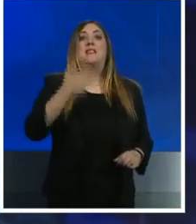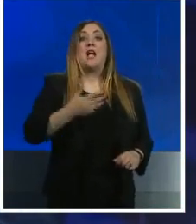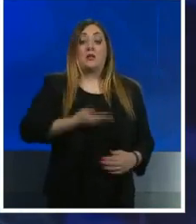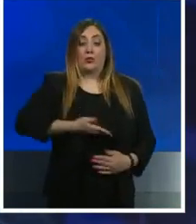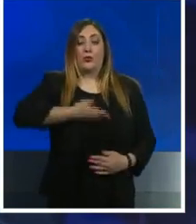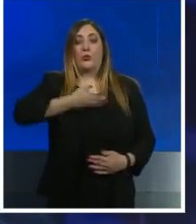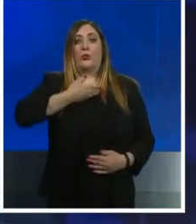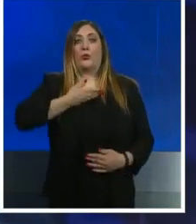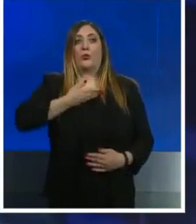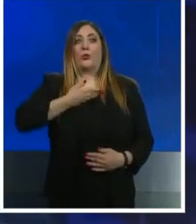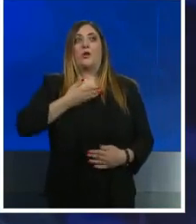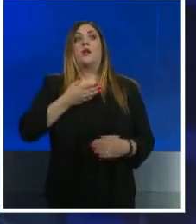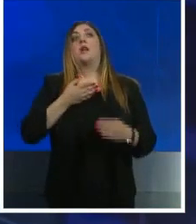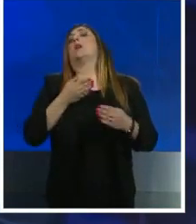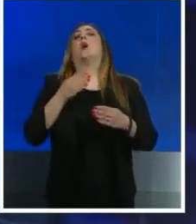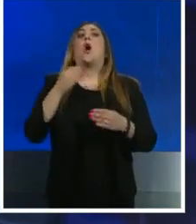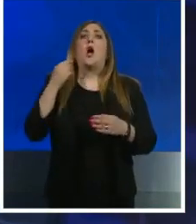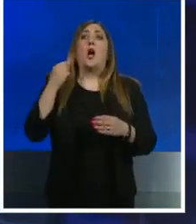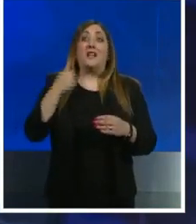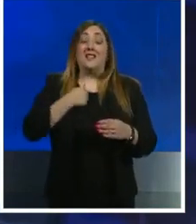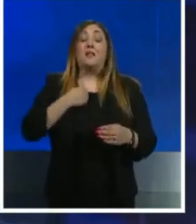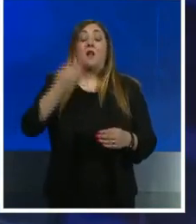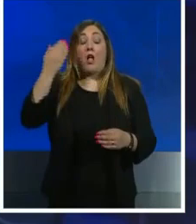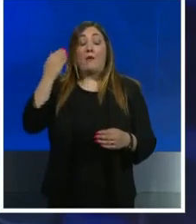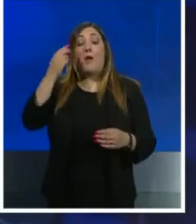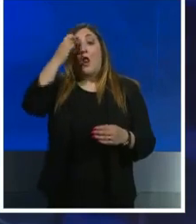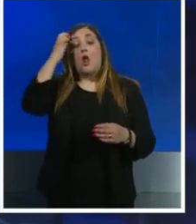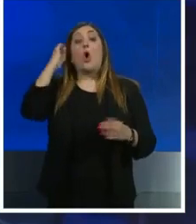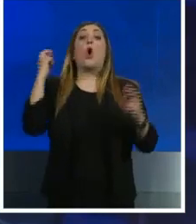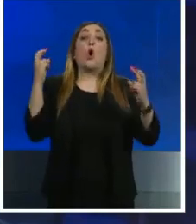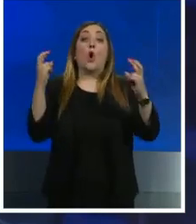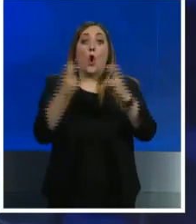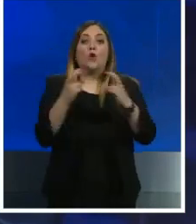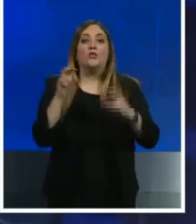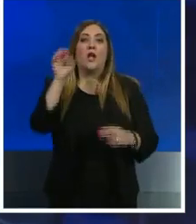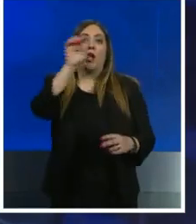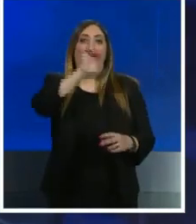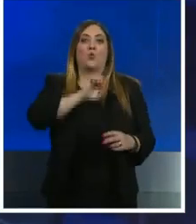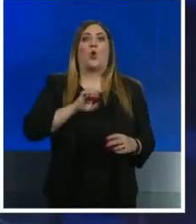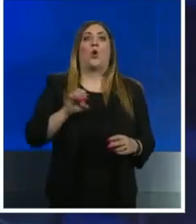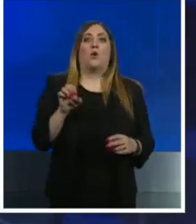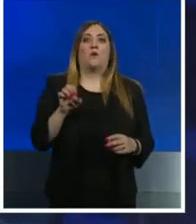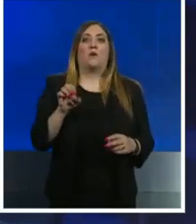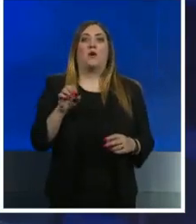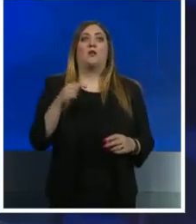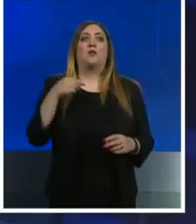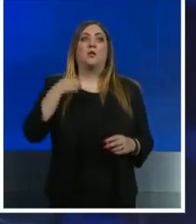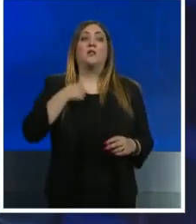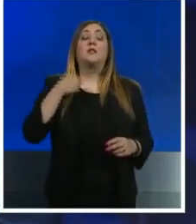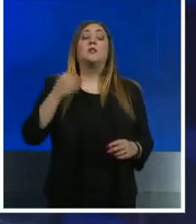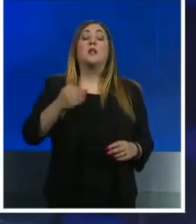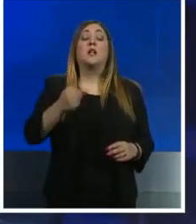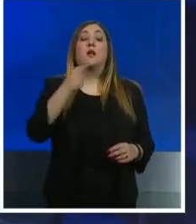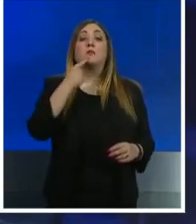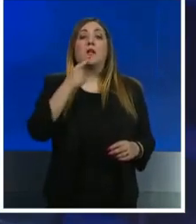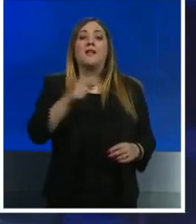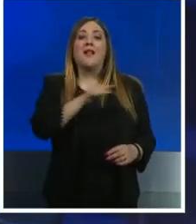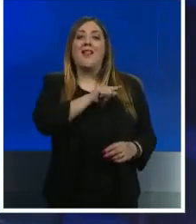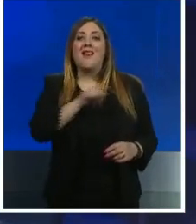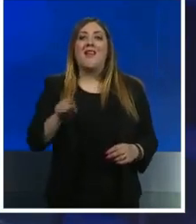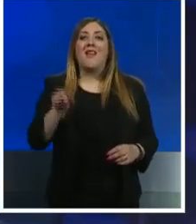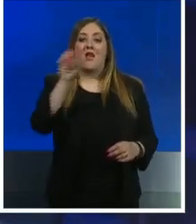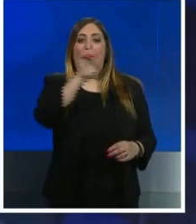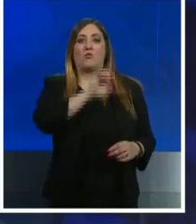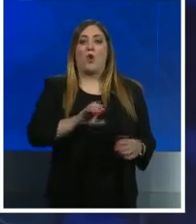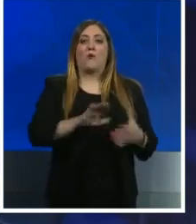u nikkampanja għalle u dak iż-żmien jiena ta' kuljum kont ngħid u nitħamba li b'dak it-trattat li